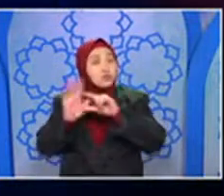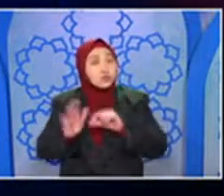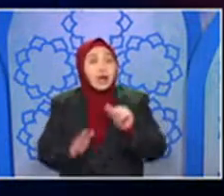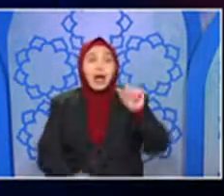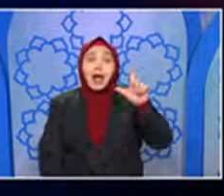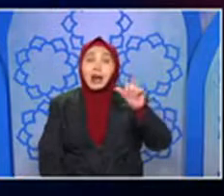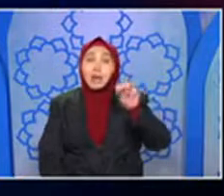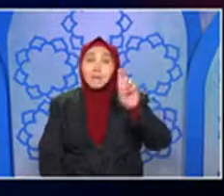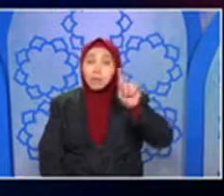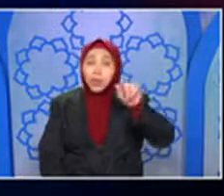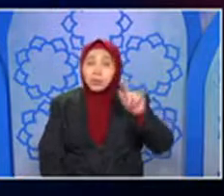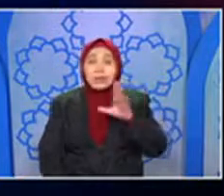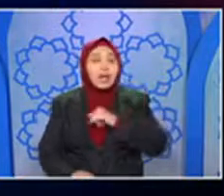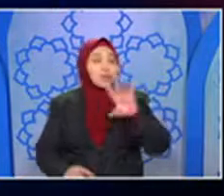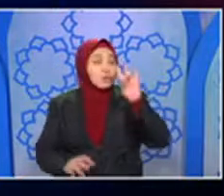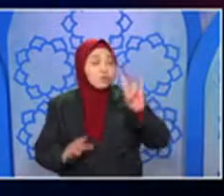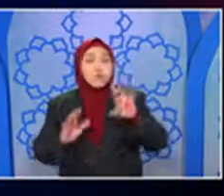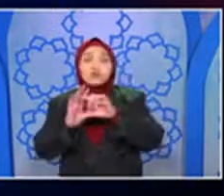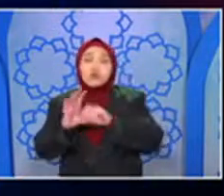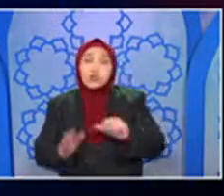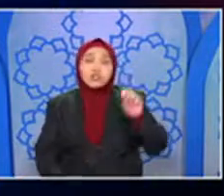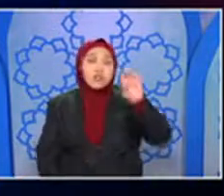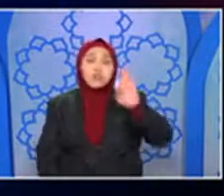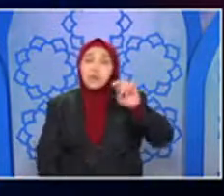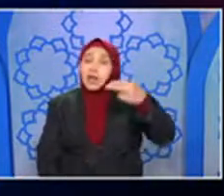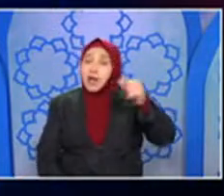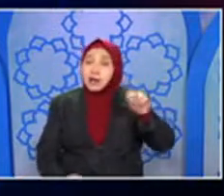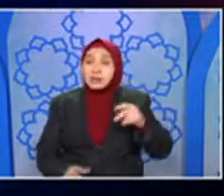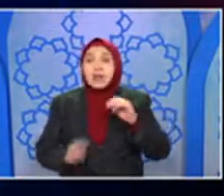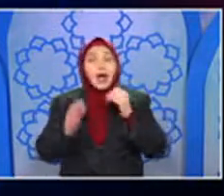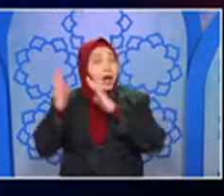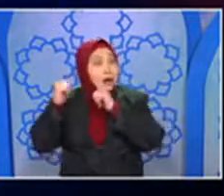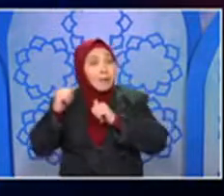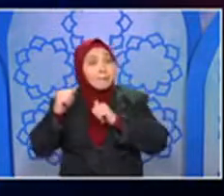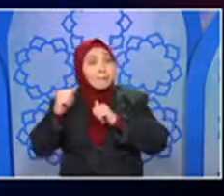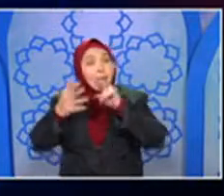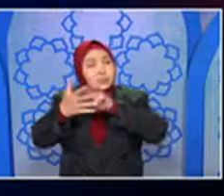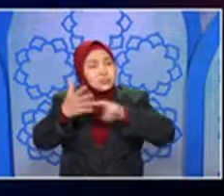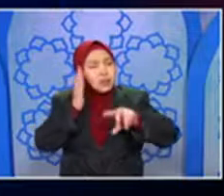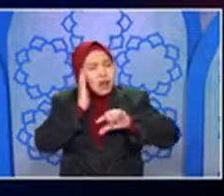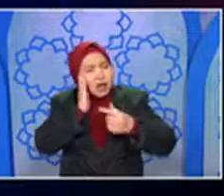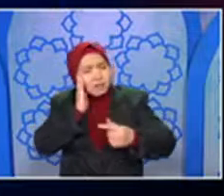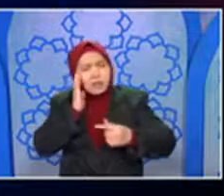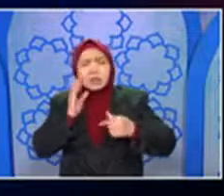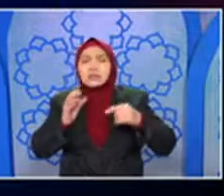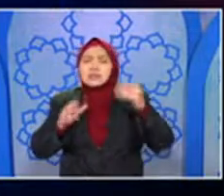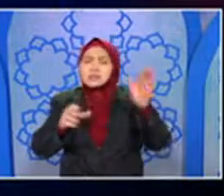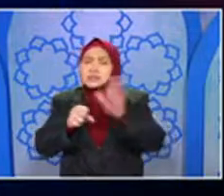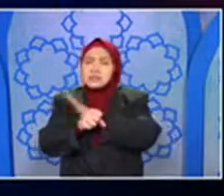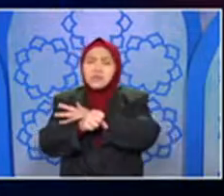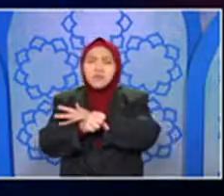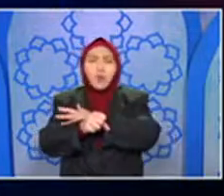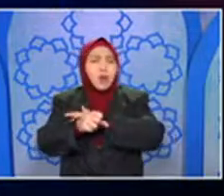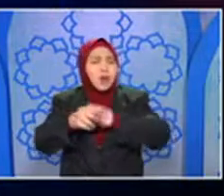Al-Mulk, dan juga 7 surah Musabbihat. Moga-moga bacaan sebentar tadi mengisi ruang kemerdekaan ini kepada